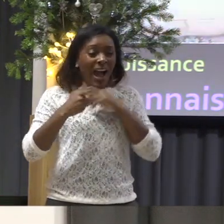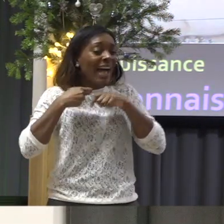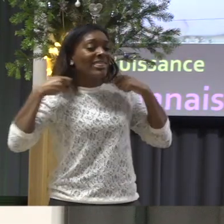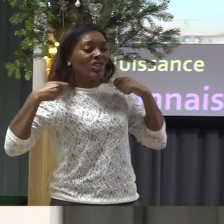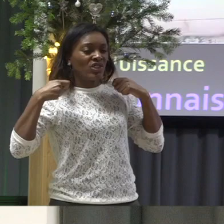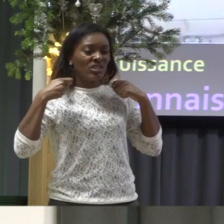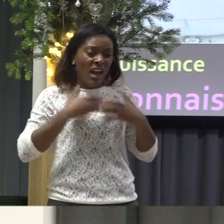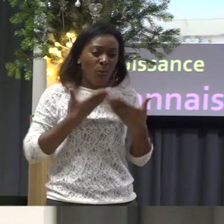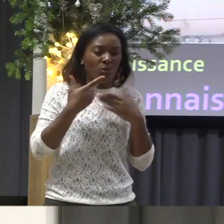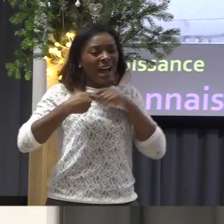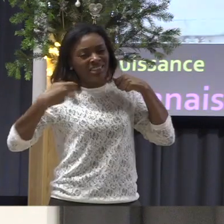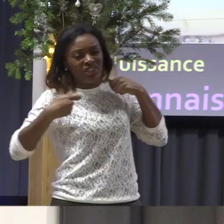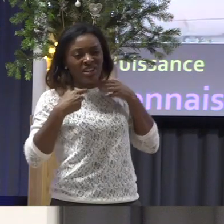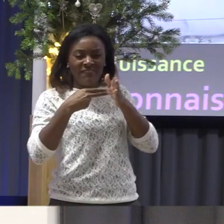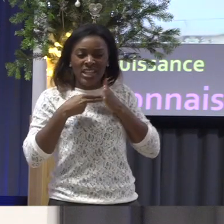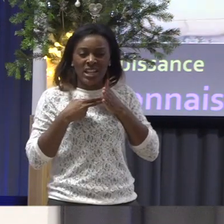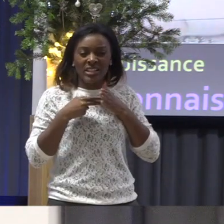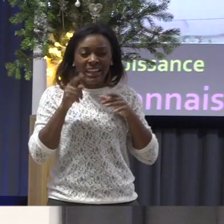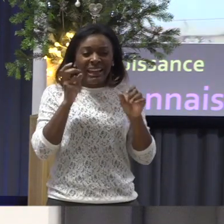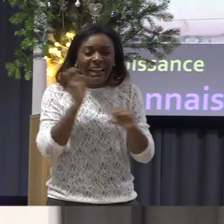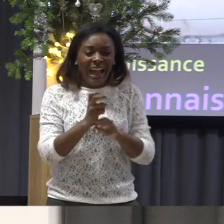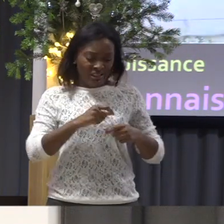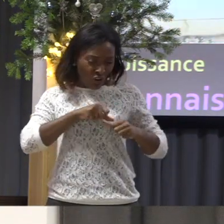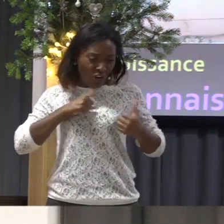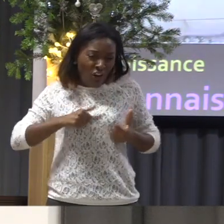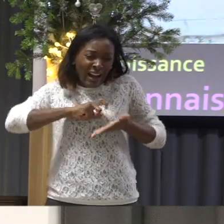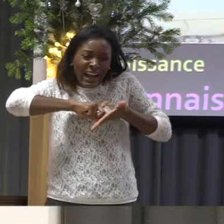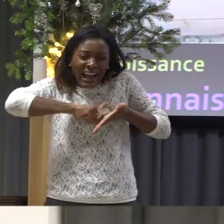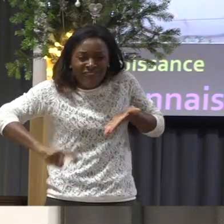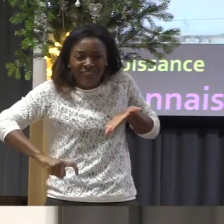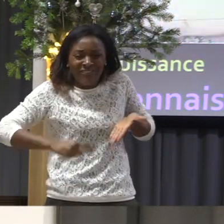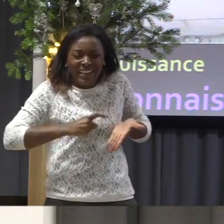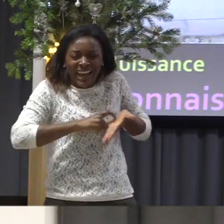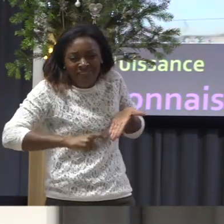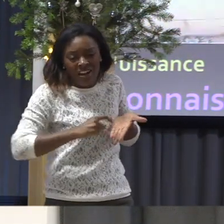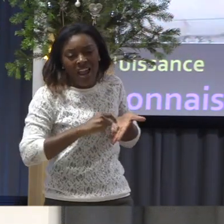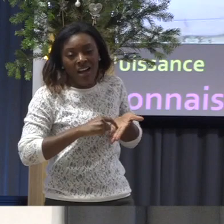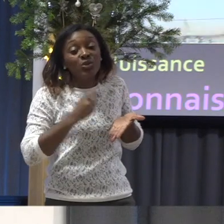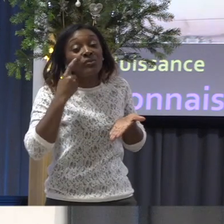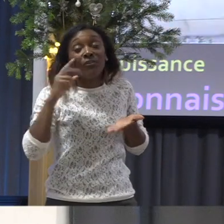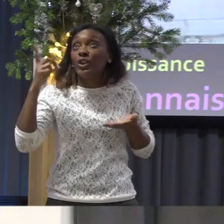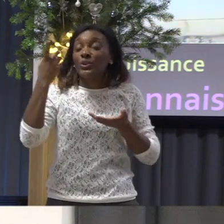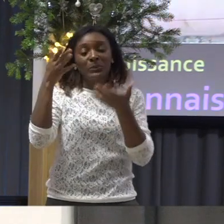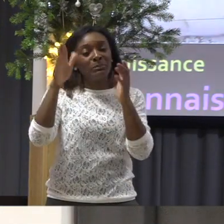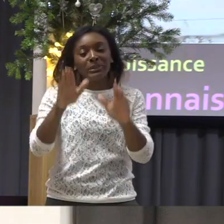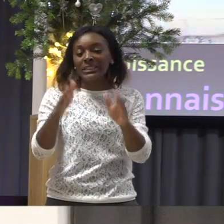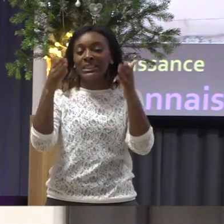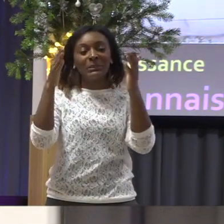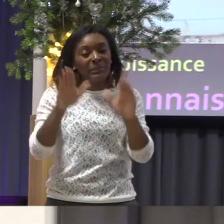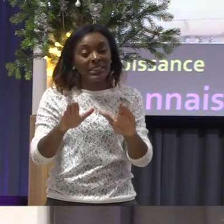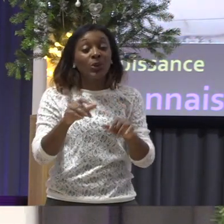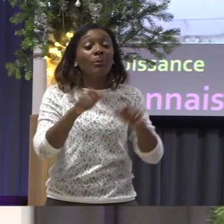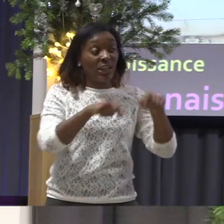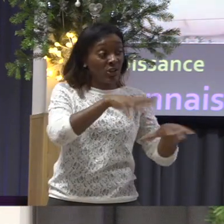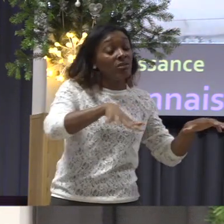cou, grave-les sur les tablettes de ton cœur et tu obtiendras la faveur de Dieu et des